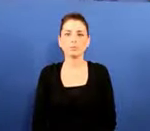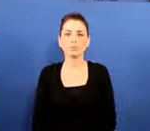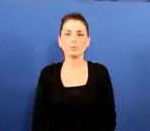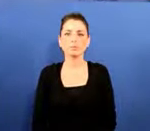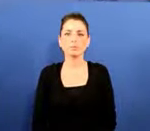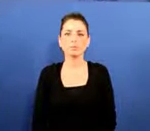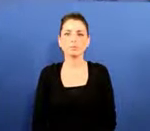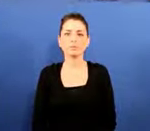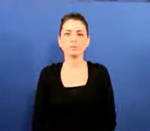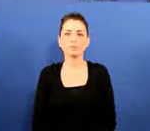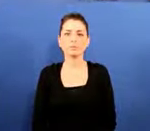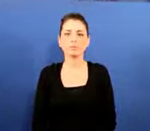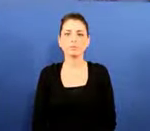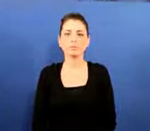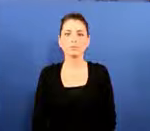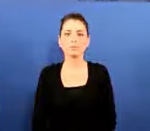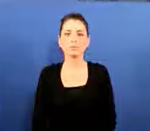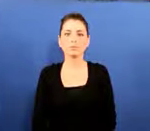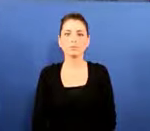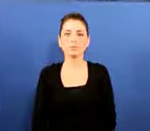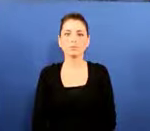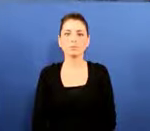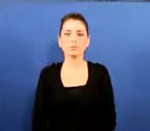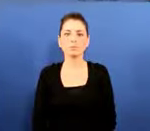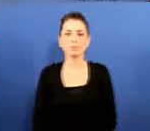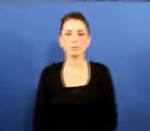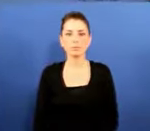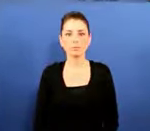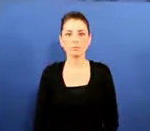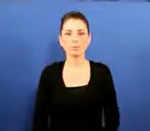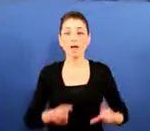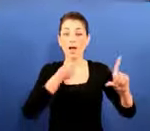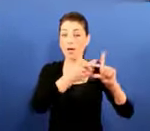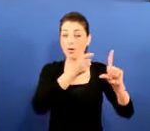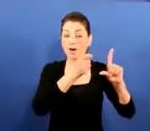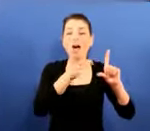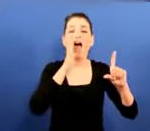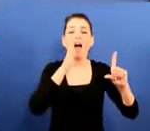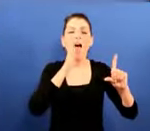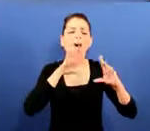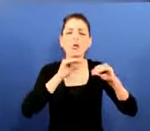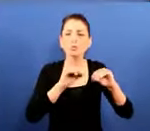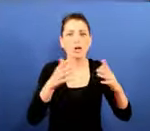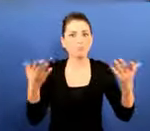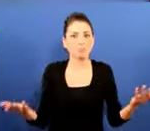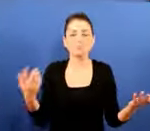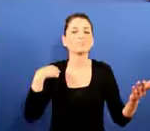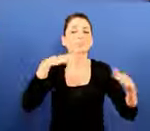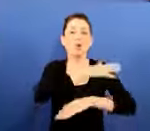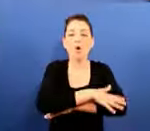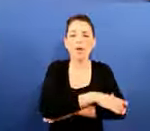unetan eta interneterako sarbidea duen edozein ordenagailutik edo gailutik eskuratu aldira. Kutxa gotor hau bereziki baliagarria